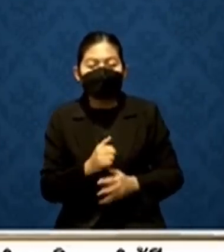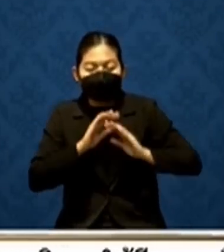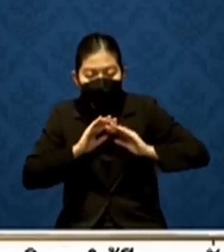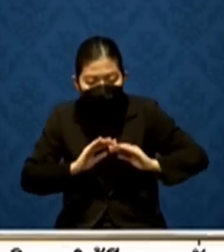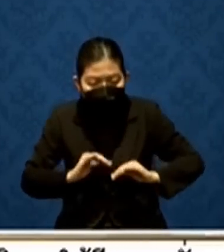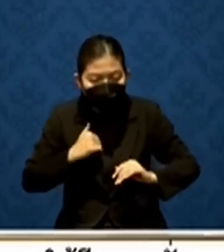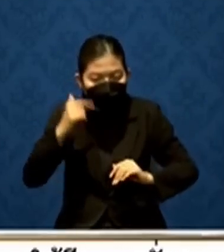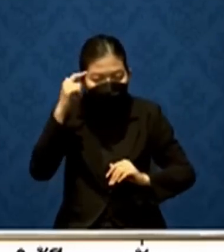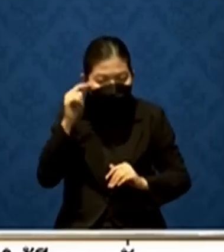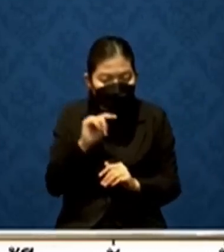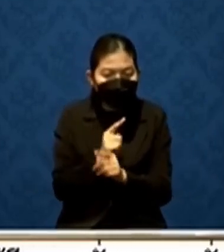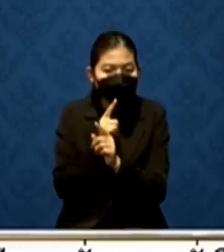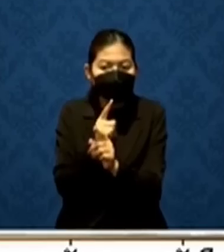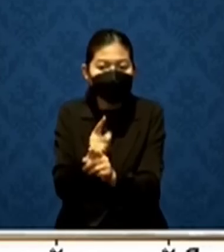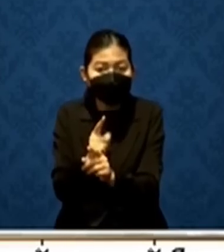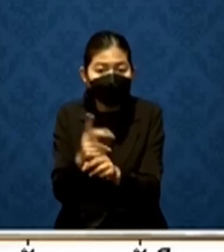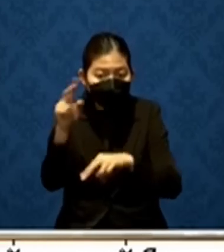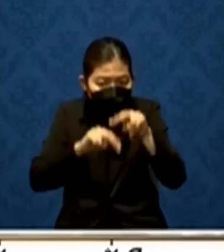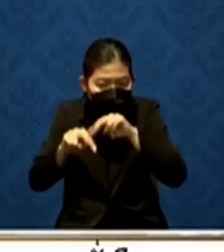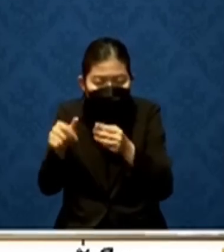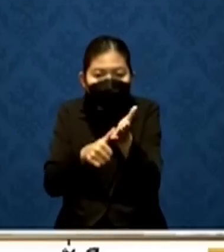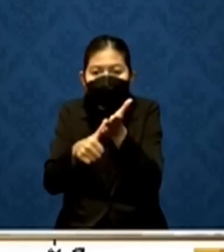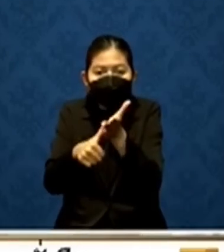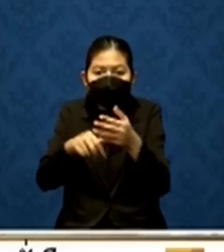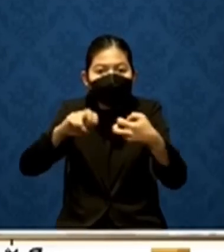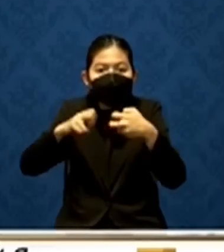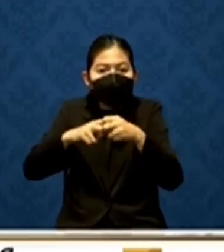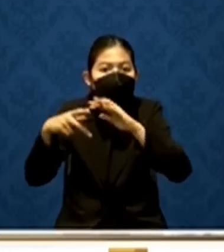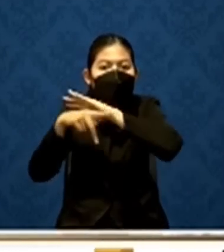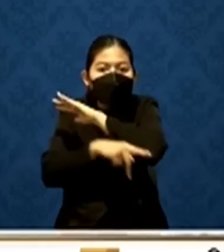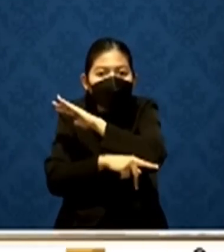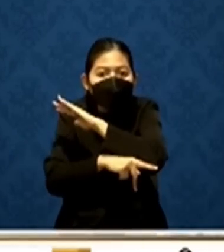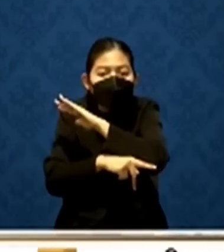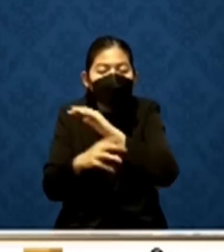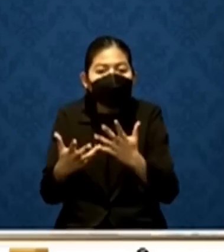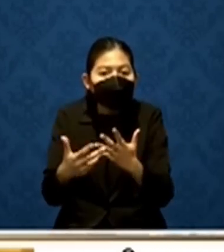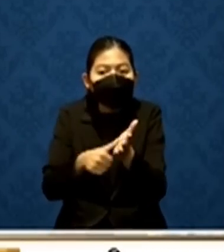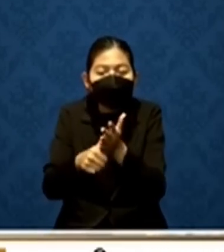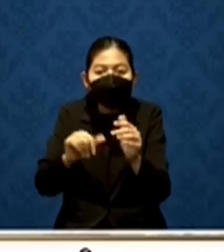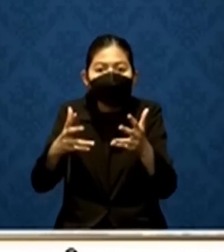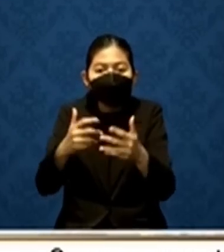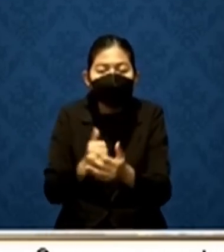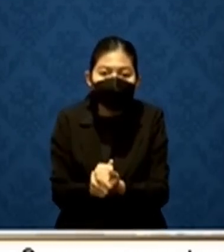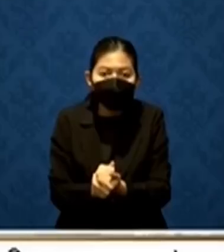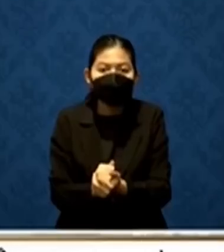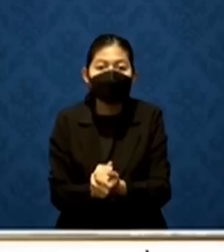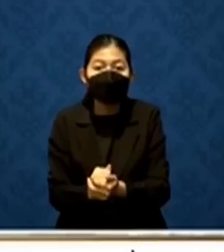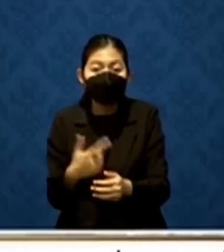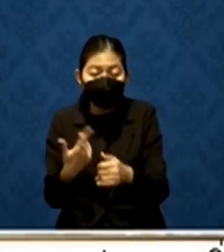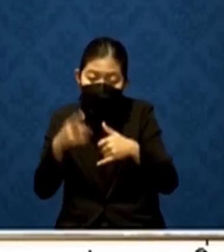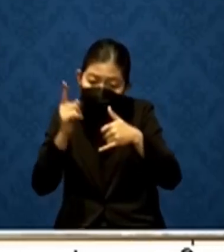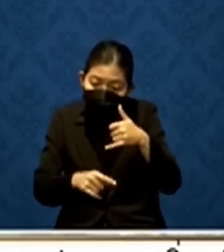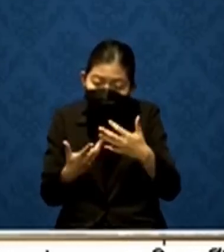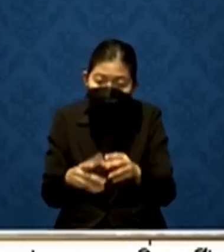ละเลยไม่ติดตามการแค่ไขปัญหาทุจริตและเพื่อให้มีการชดใช้ความเสียหายที่เกิดขึ้นกับ